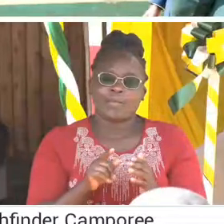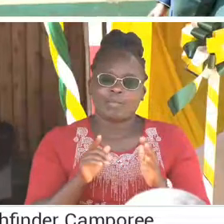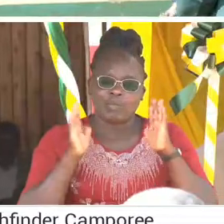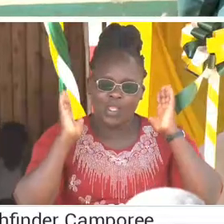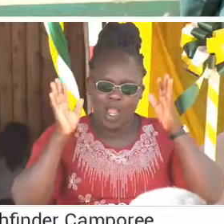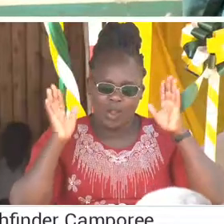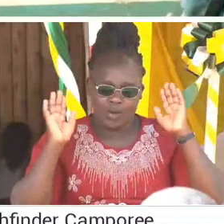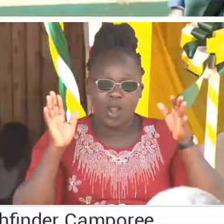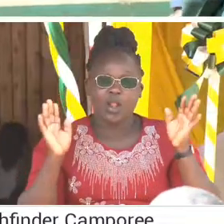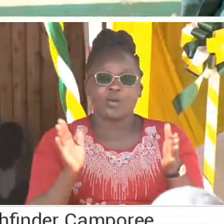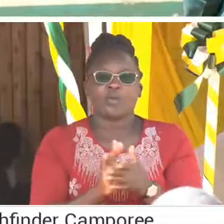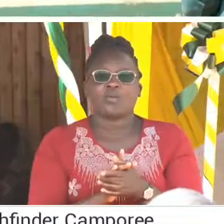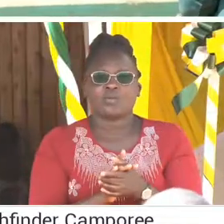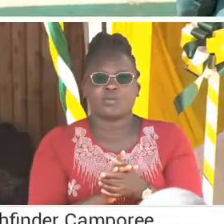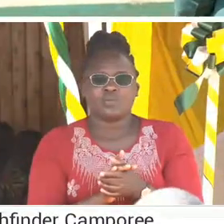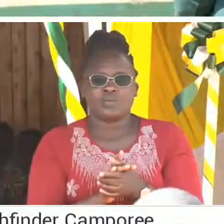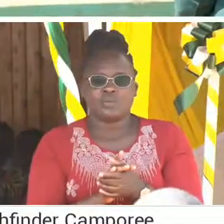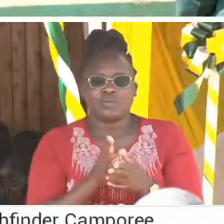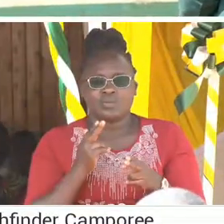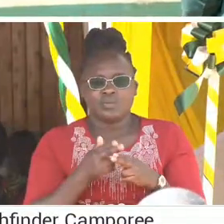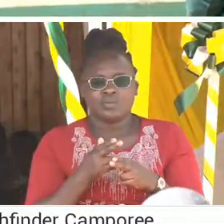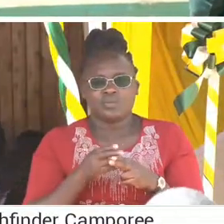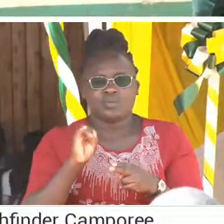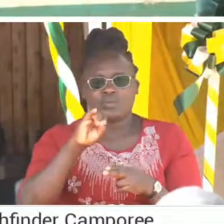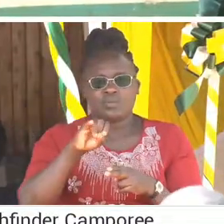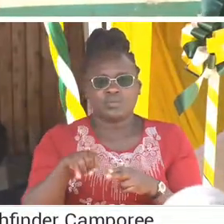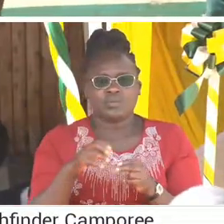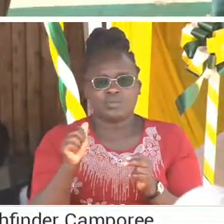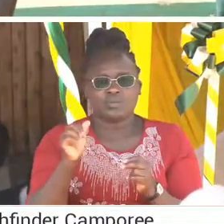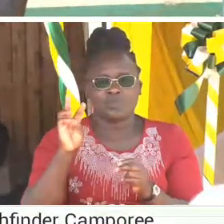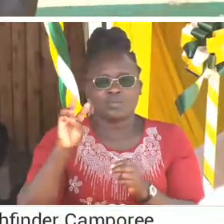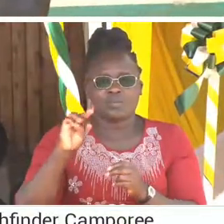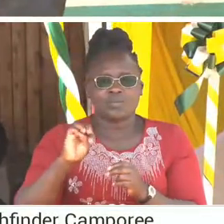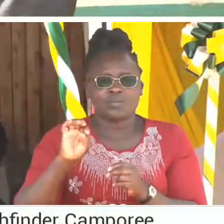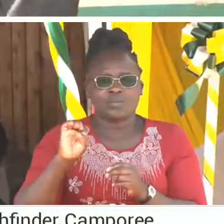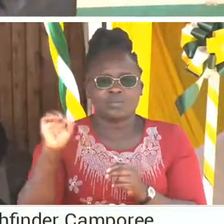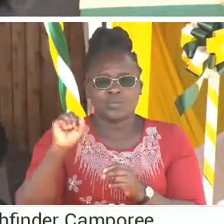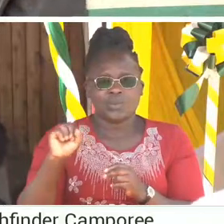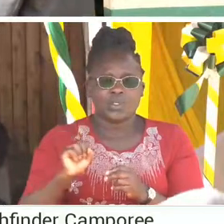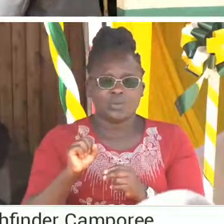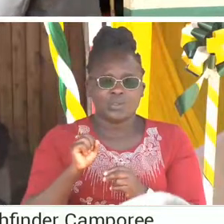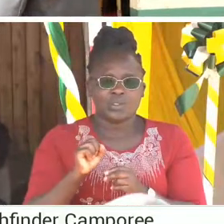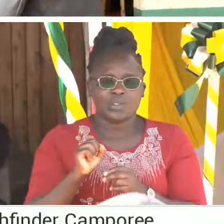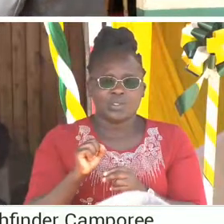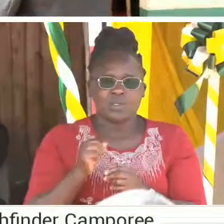amjambo. Jina ni James Tarus, Kapsabet Station.